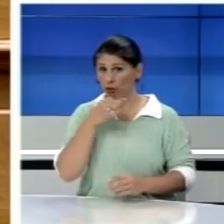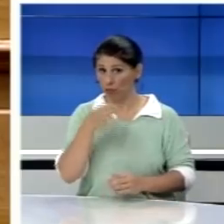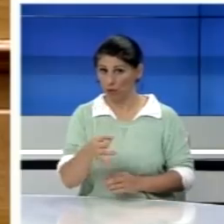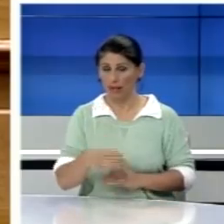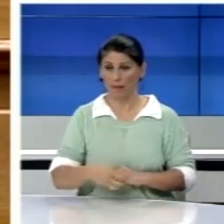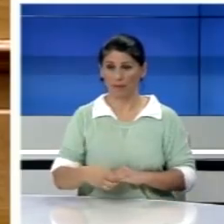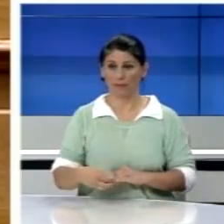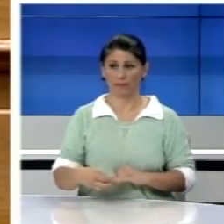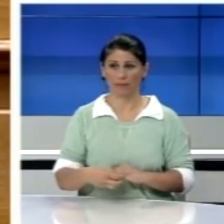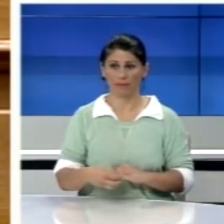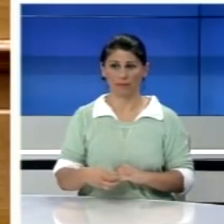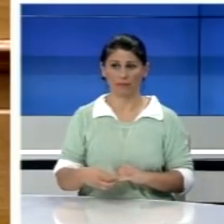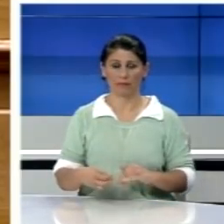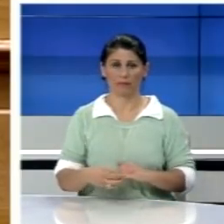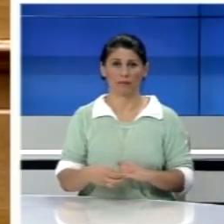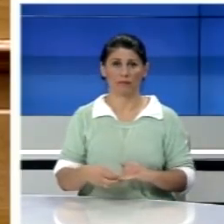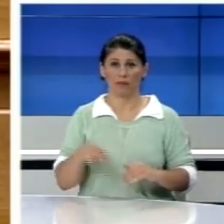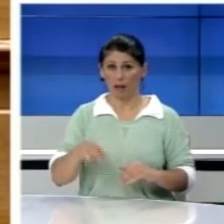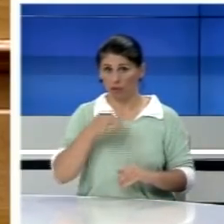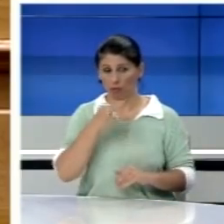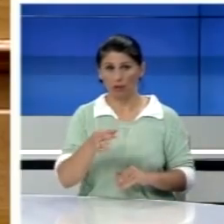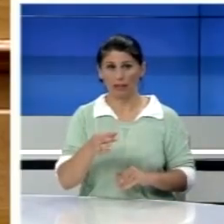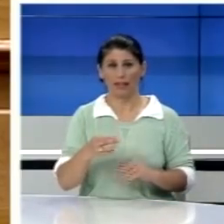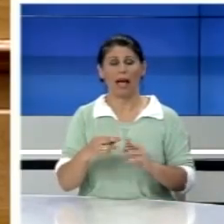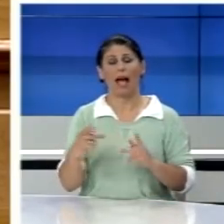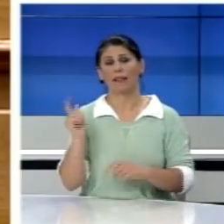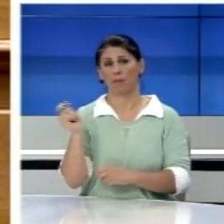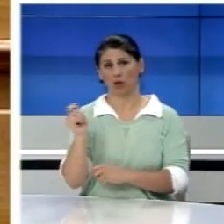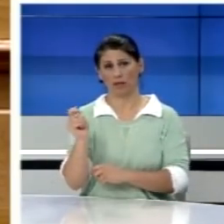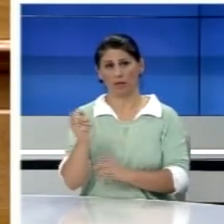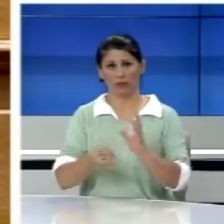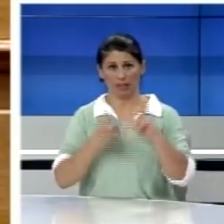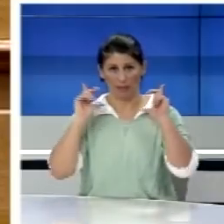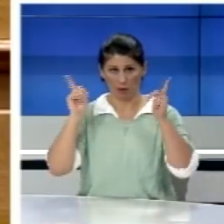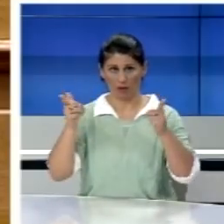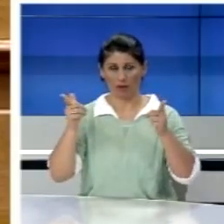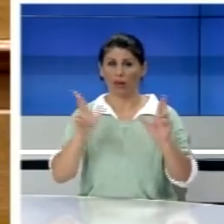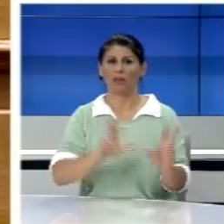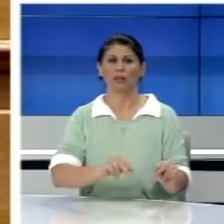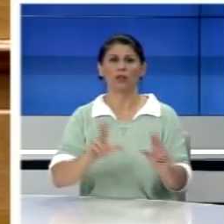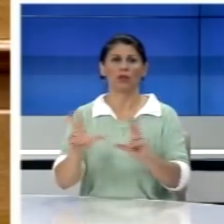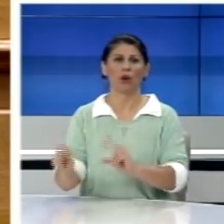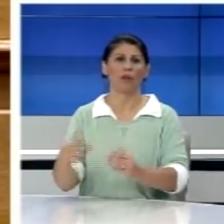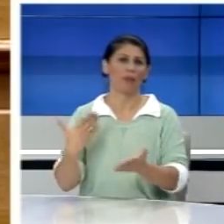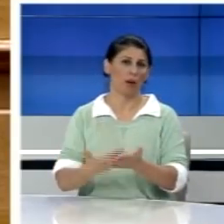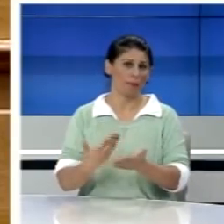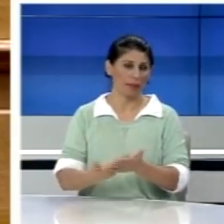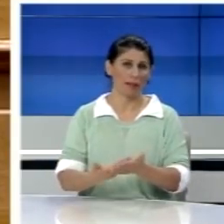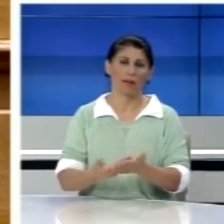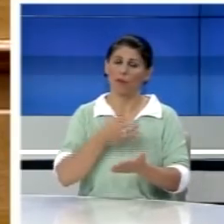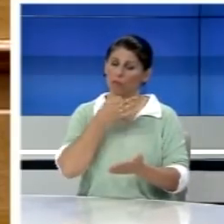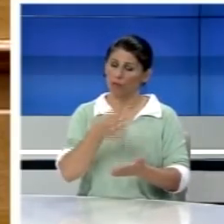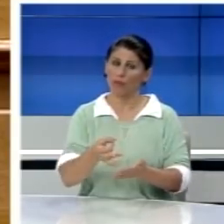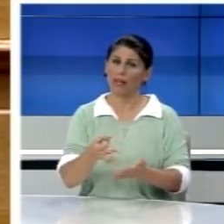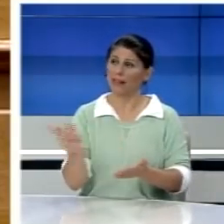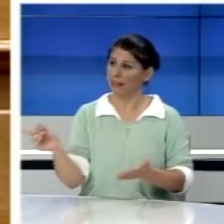λένε, αυτό που λέτε αντιπολιτευόμενοι τη Νέα Δημοκρατία, είναι το ίδιο επιχείρημα που